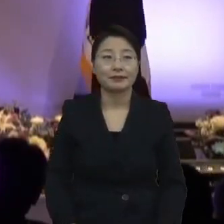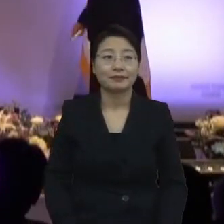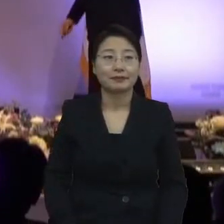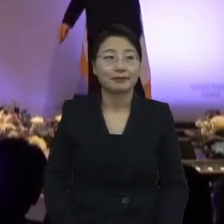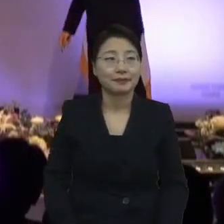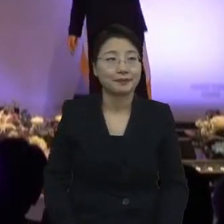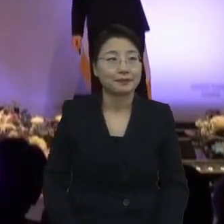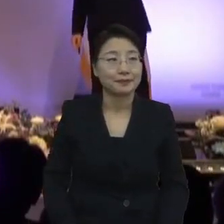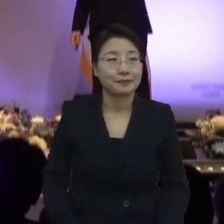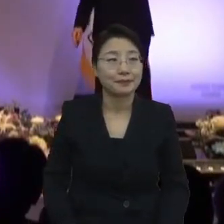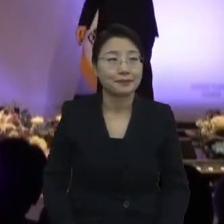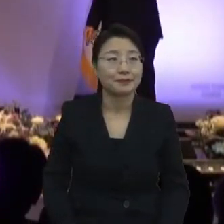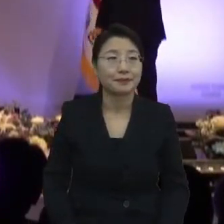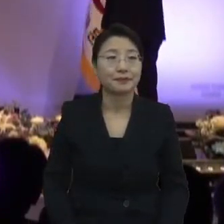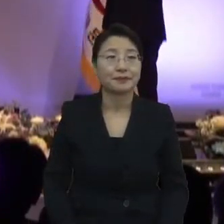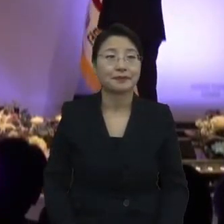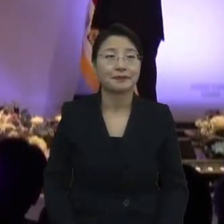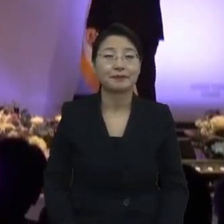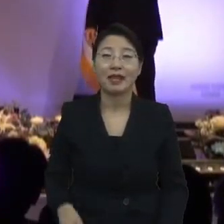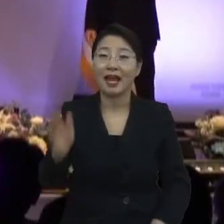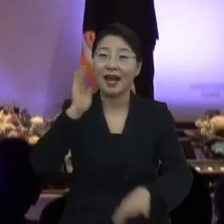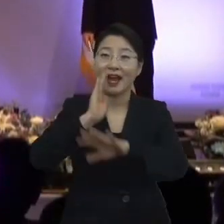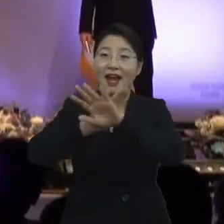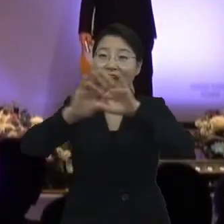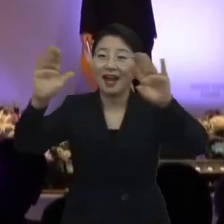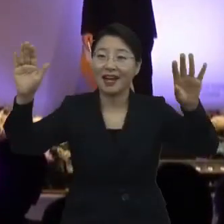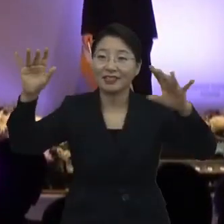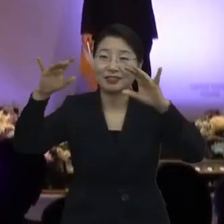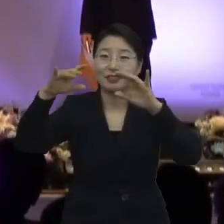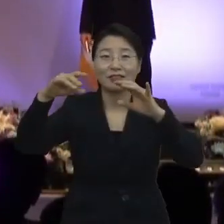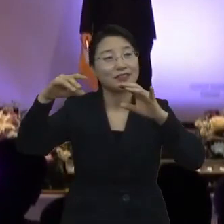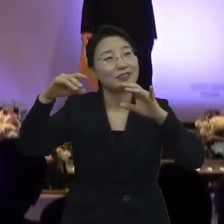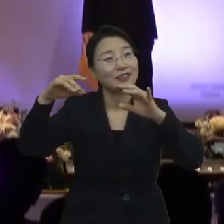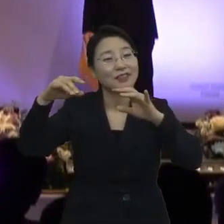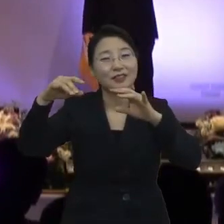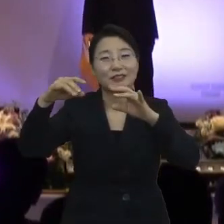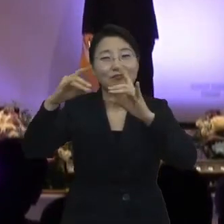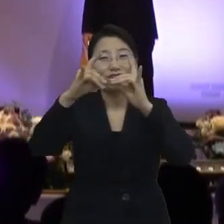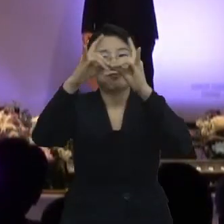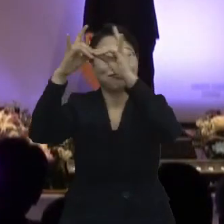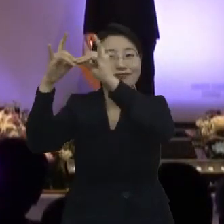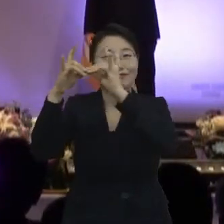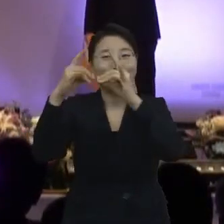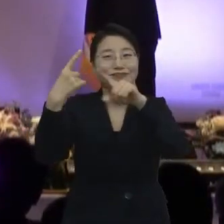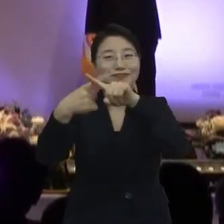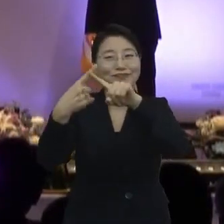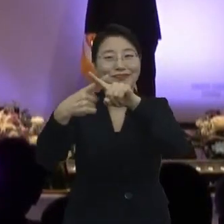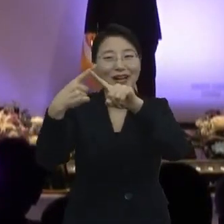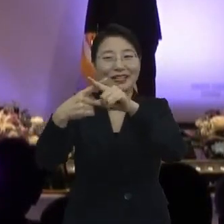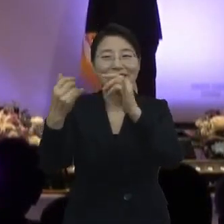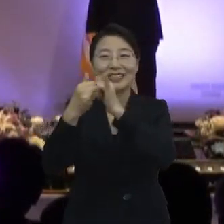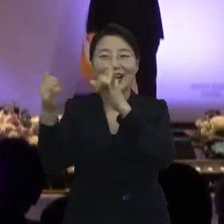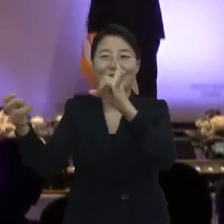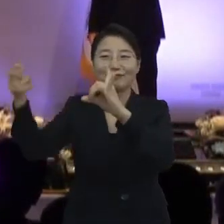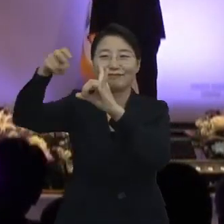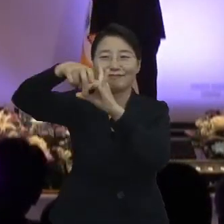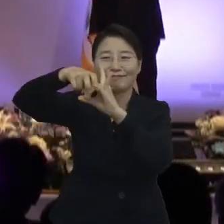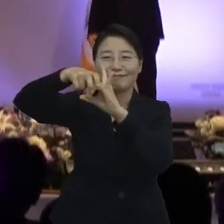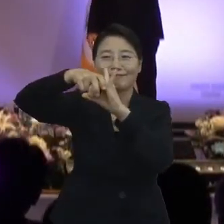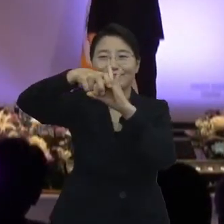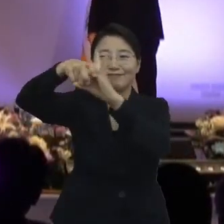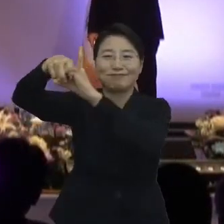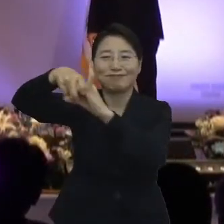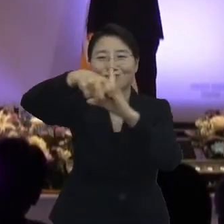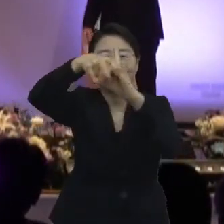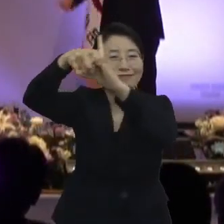이제 하늘을 나는 UAM을 보고 계십니다. 이것도 지금 이제 실증 사업이 내년부터 시작이 됩니다. 그렇게 되면 아마 한